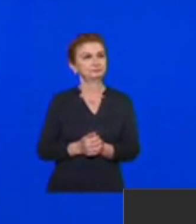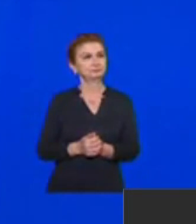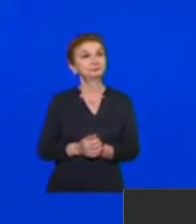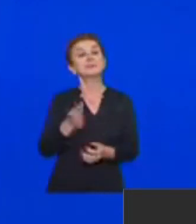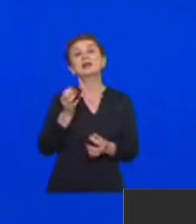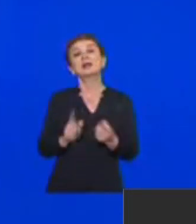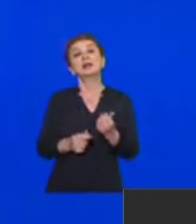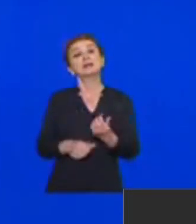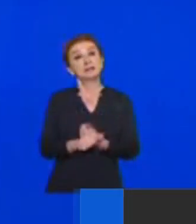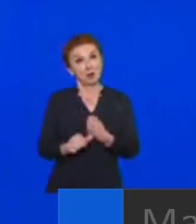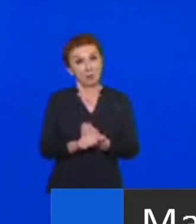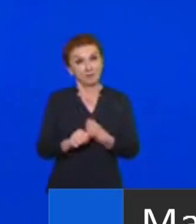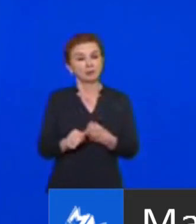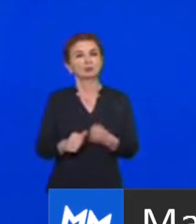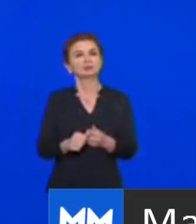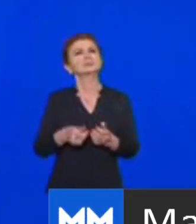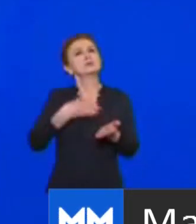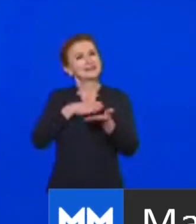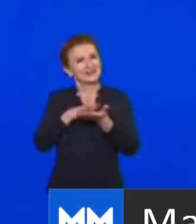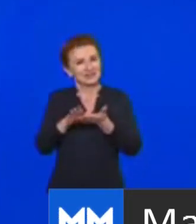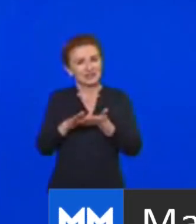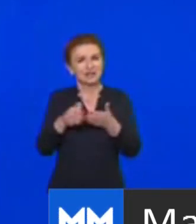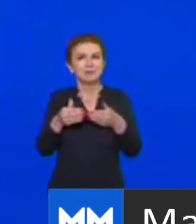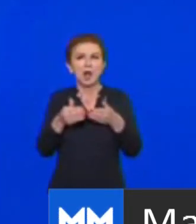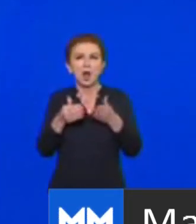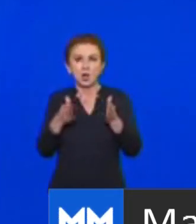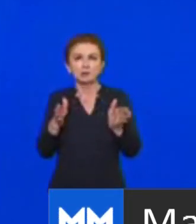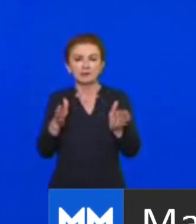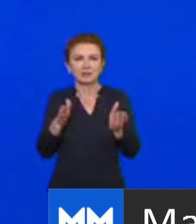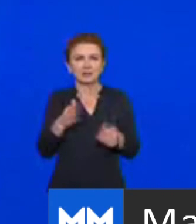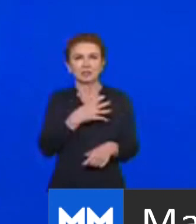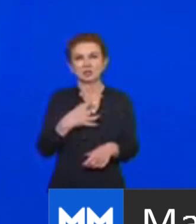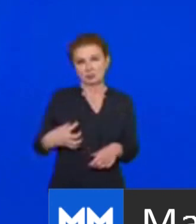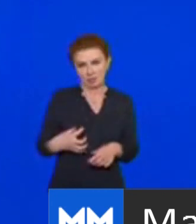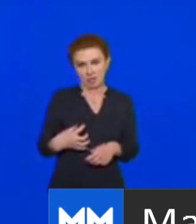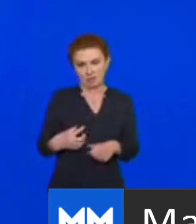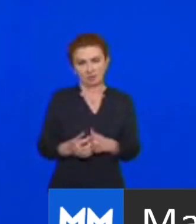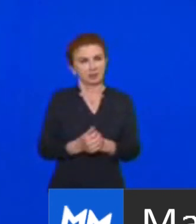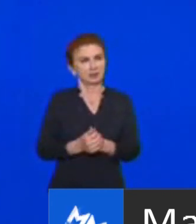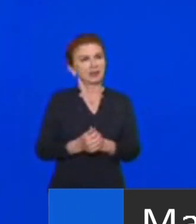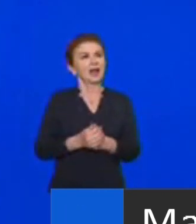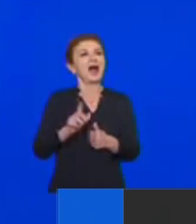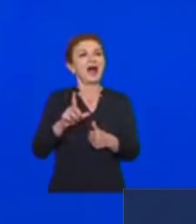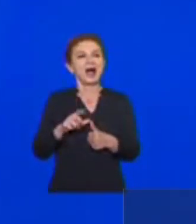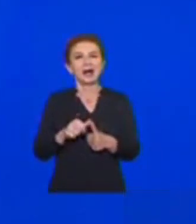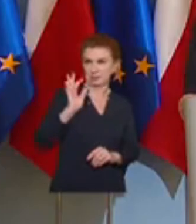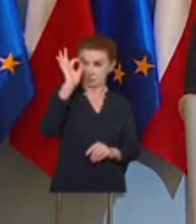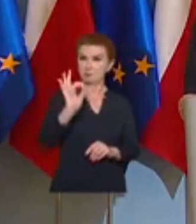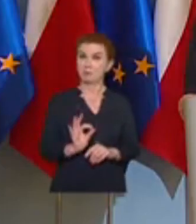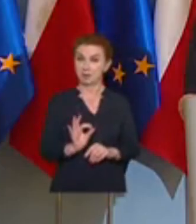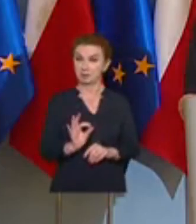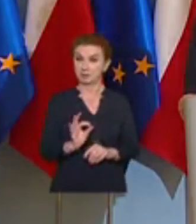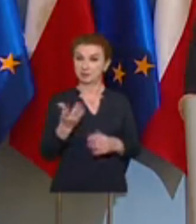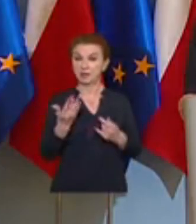Konsekwentnie otwieramy gospodarkę, ale nawet o centymetr nie luzujemy reguł bezpieczeństwa, dystansowania społecznego.